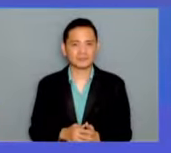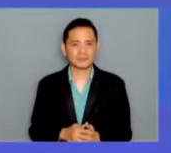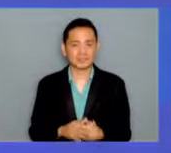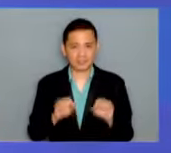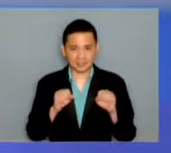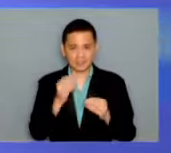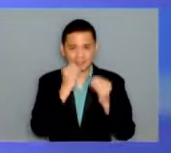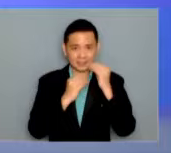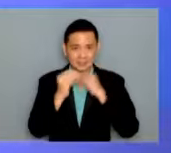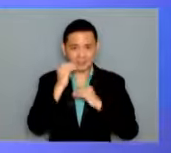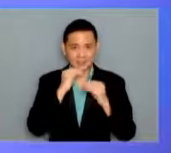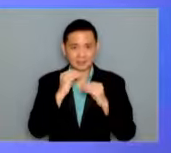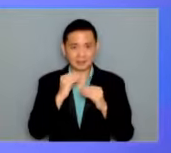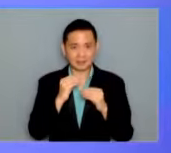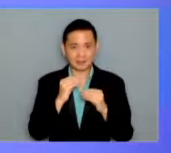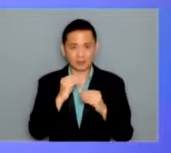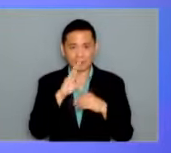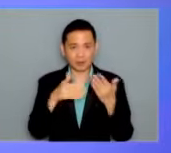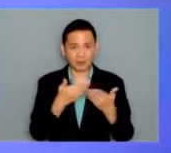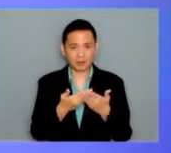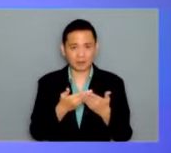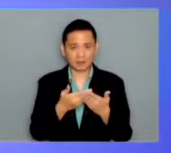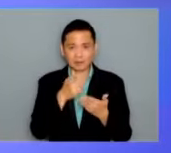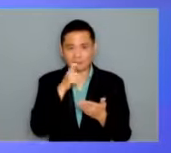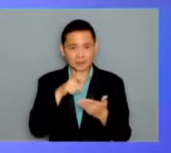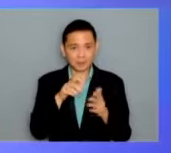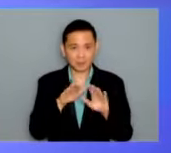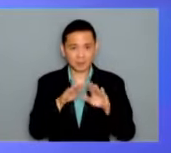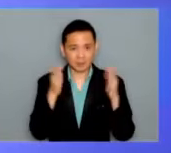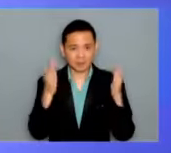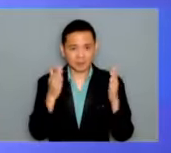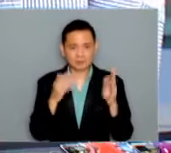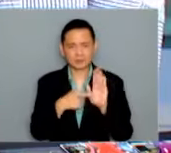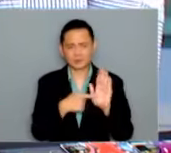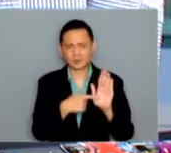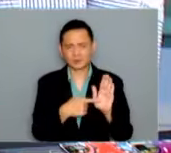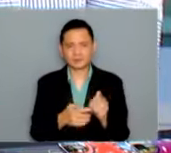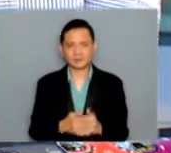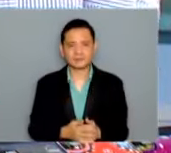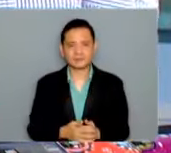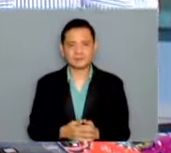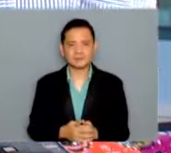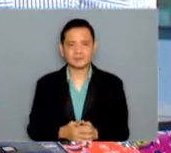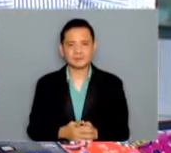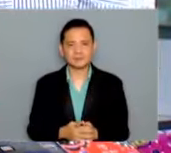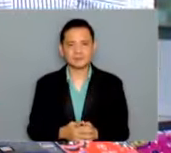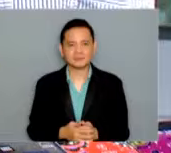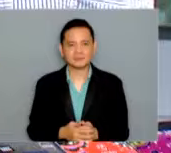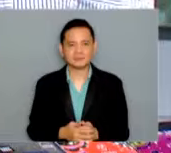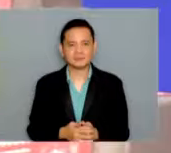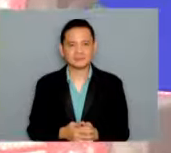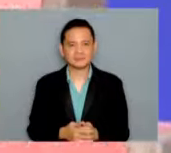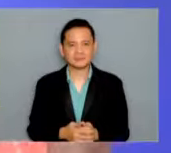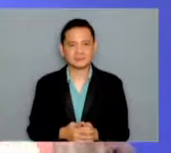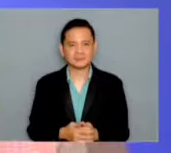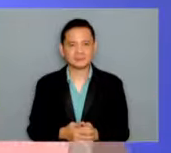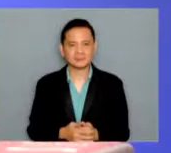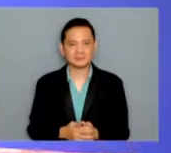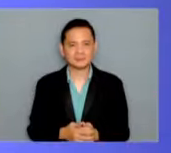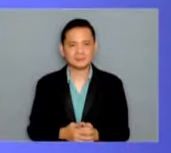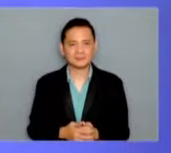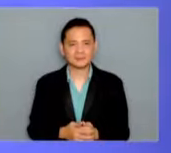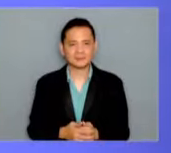Fully edible. Okay, so I just eat it like this. Hindi ko na siya i-open. Pakita muna natin siguro. Pwede ba natin siya mag-crack? Oh, we can crack it open. And then, ano